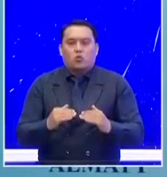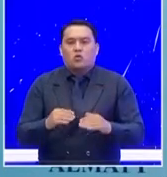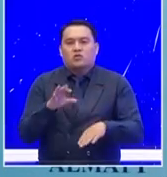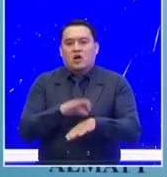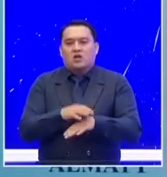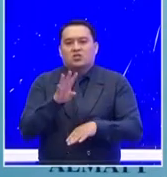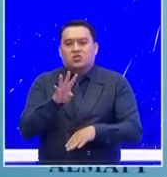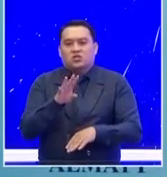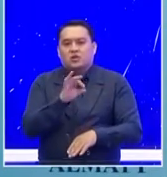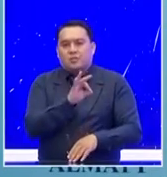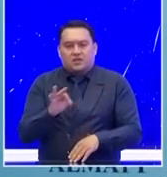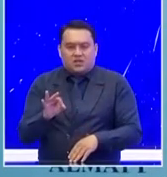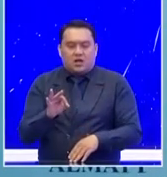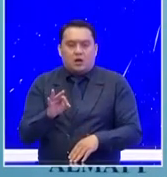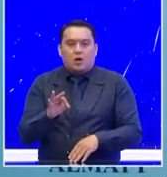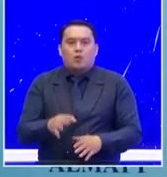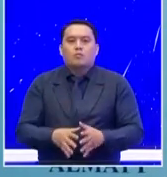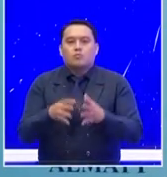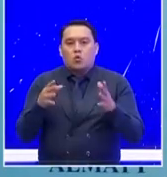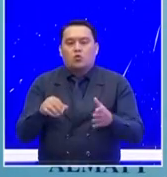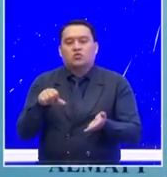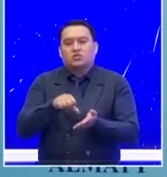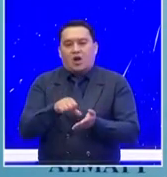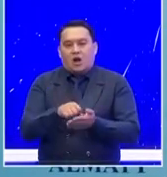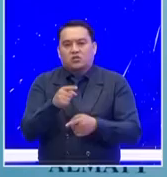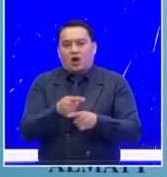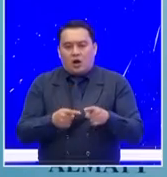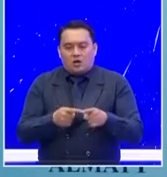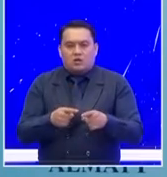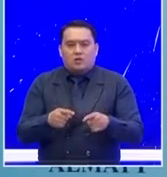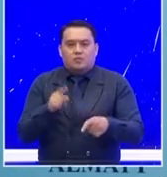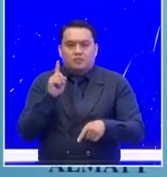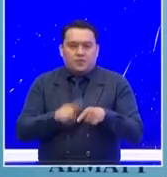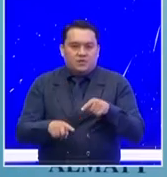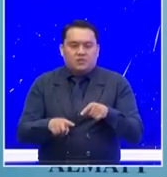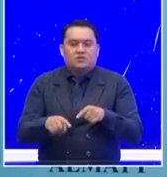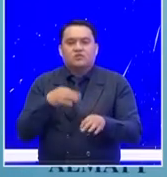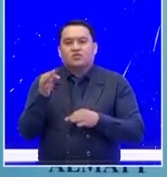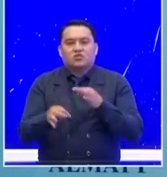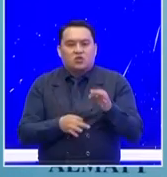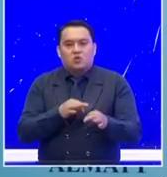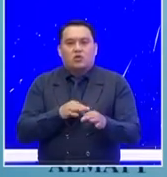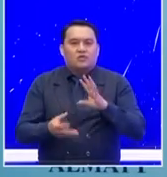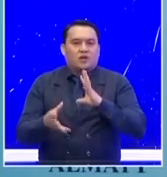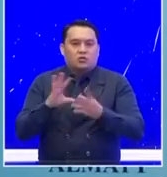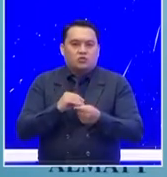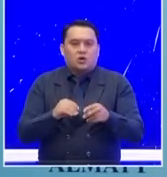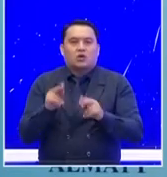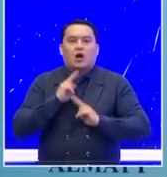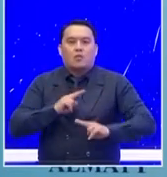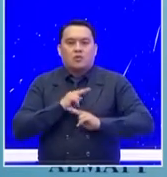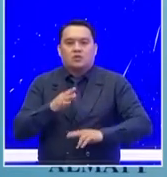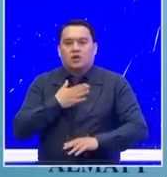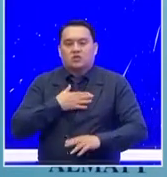на 4,5%. Причем большая часть преступлений раскрыта по горячим следам в течение суток. Это результат оперативной работы